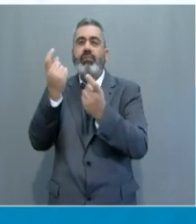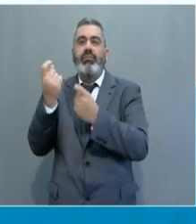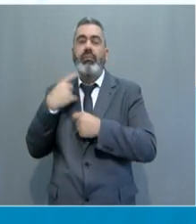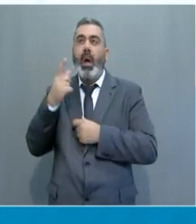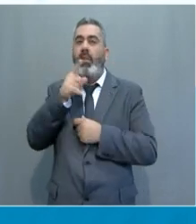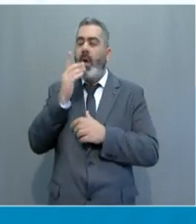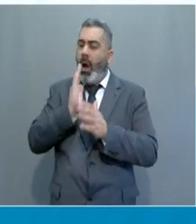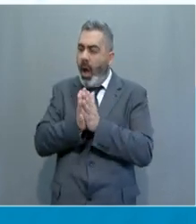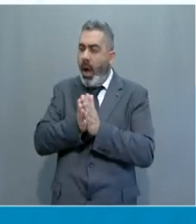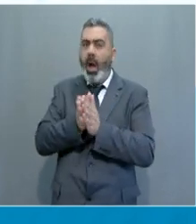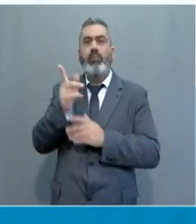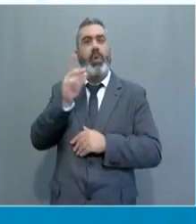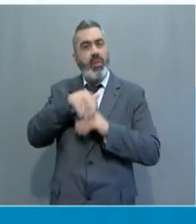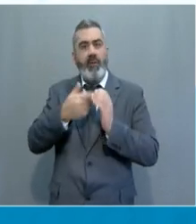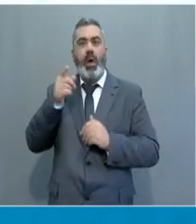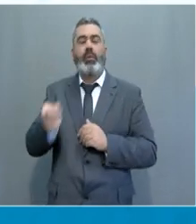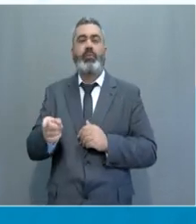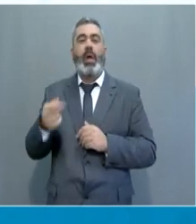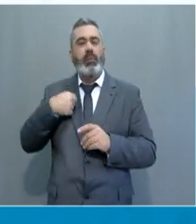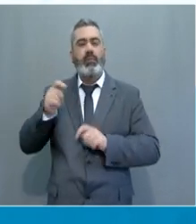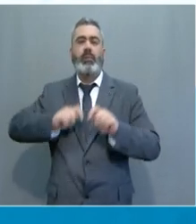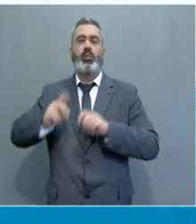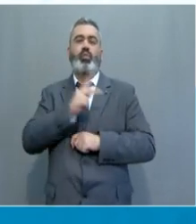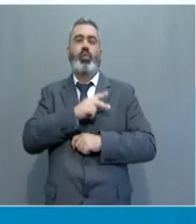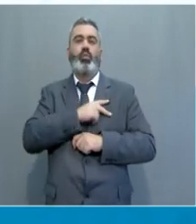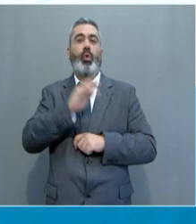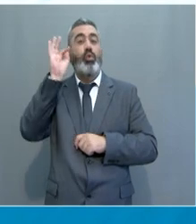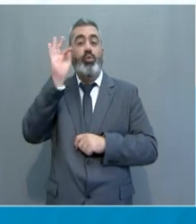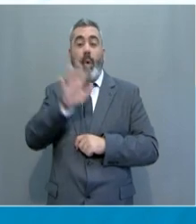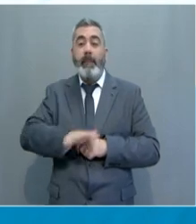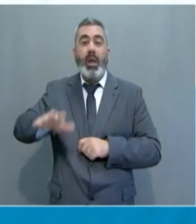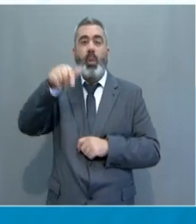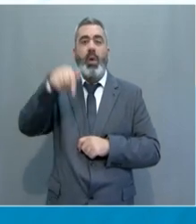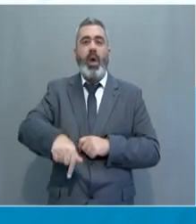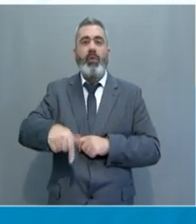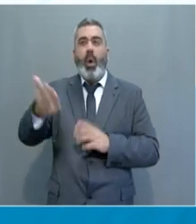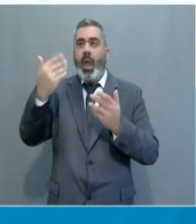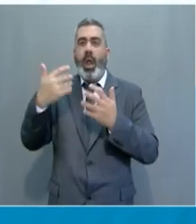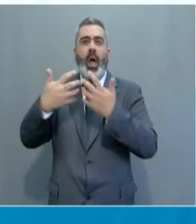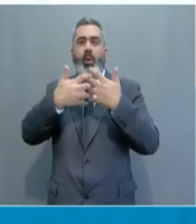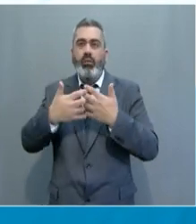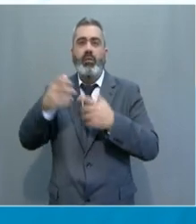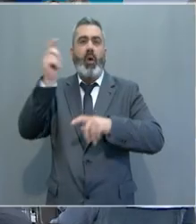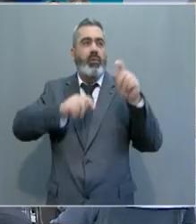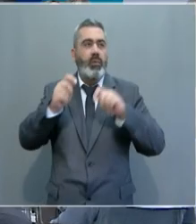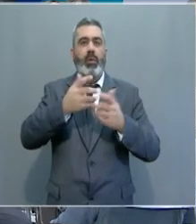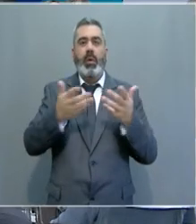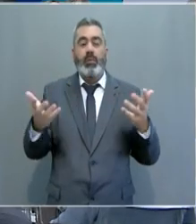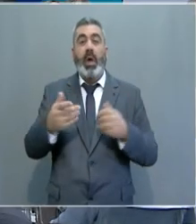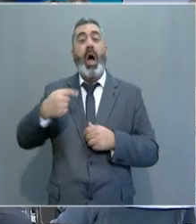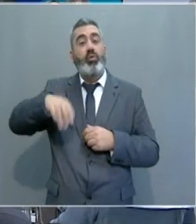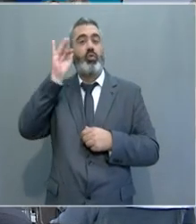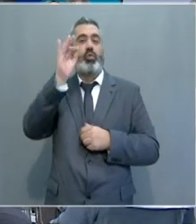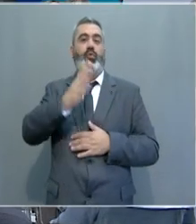να εγκατασταθεί και να δημιουργήσει παραγωγική δραστηριότητα στην Δυτική Μακεδονία. Και αυτός ήταν εξ αρχής ο στόχος και πρέπει να σας